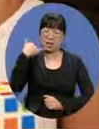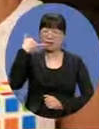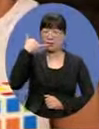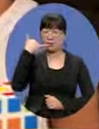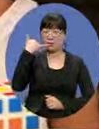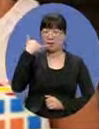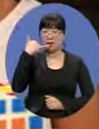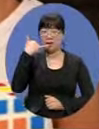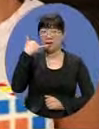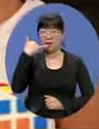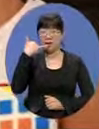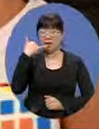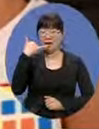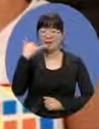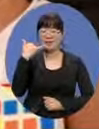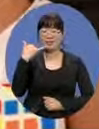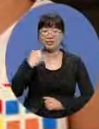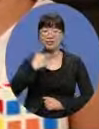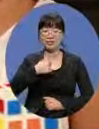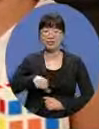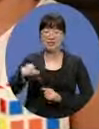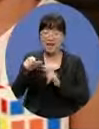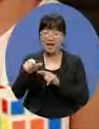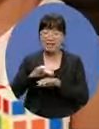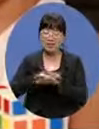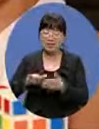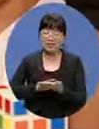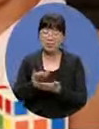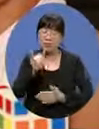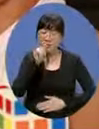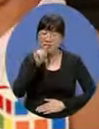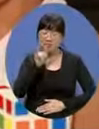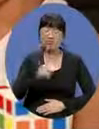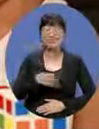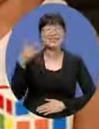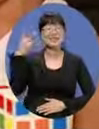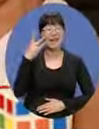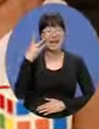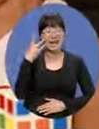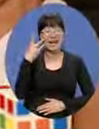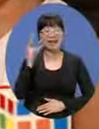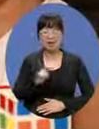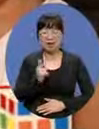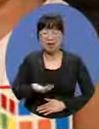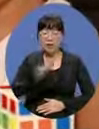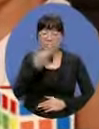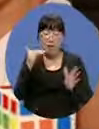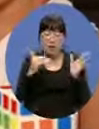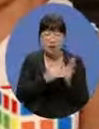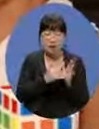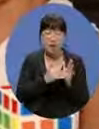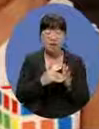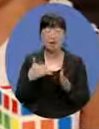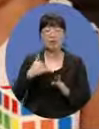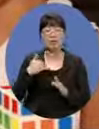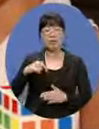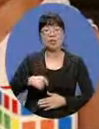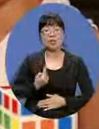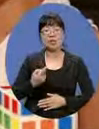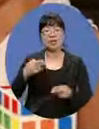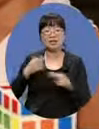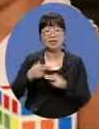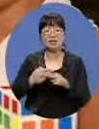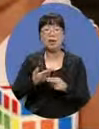여보세요? 어, 우리 재영이 잘 놀고 있니? 네. 저녁은 먹었고? 나 혼자